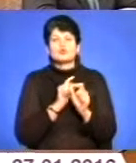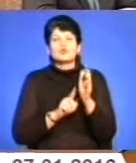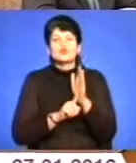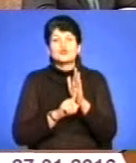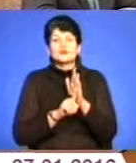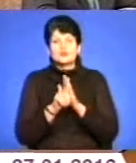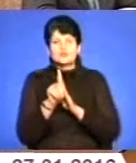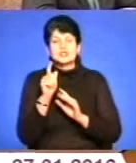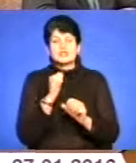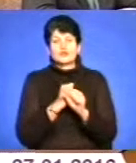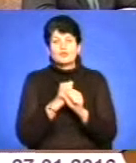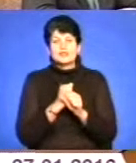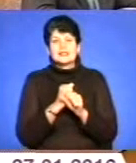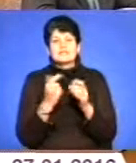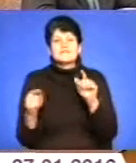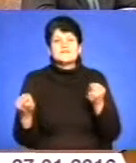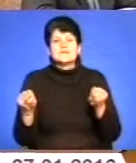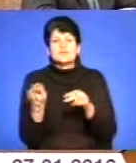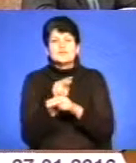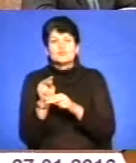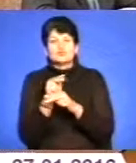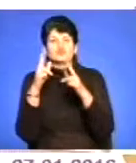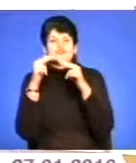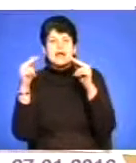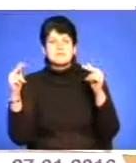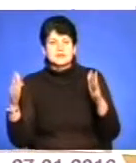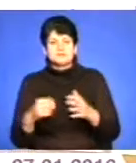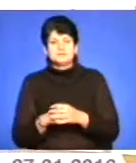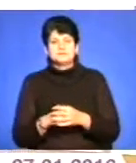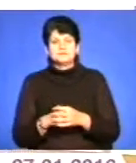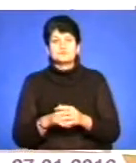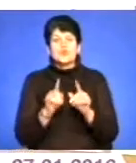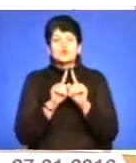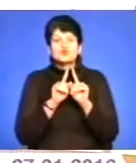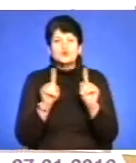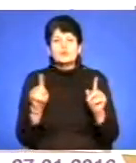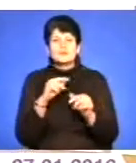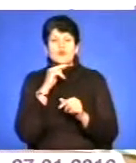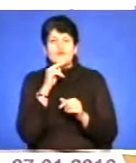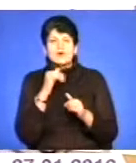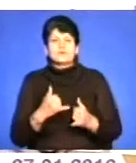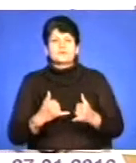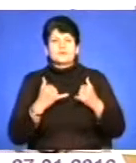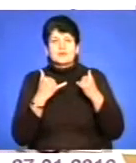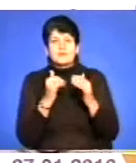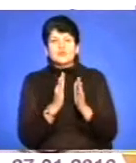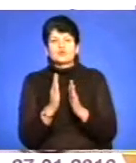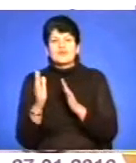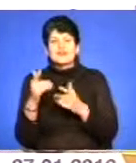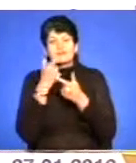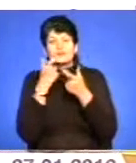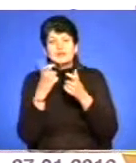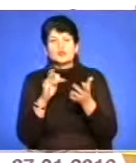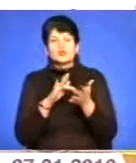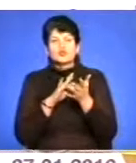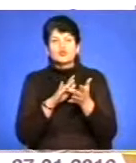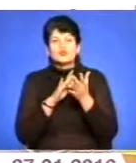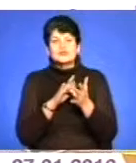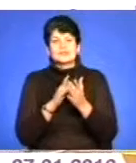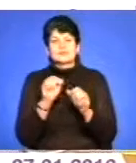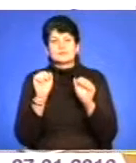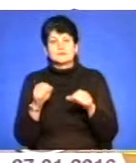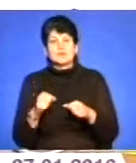відновлення замків та палаців області із залученням інвесторів. Особлива увага відводилася впорядкуванню інформації про туристичні ресурси